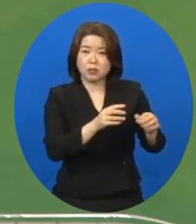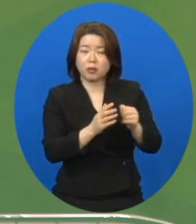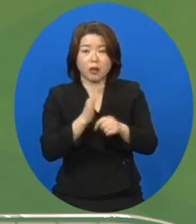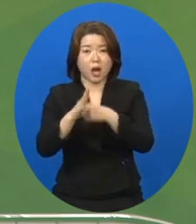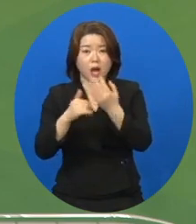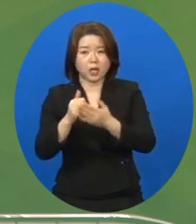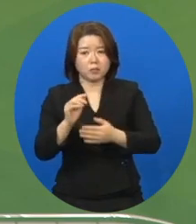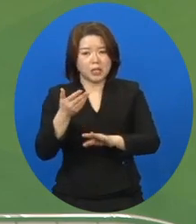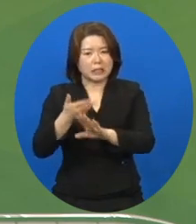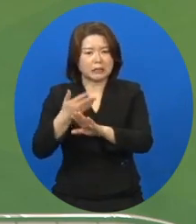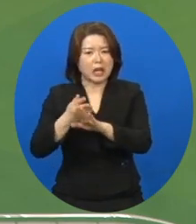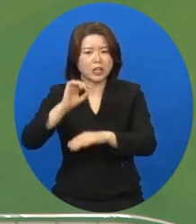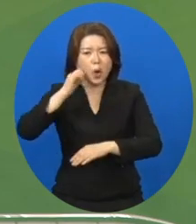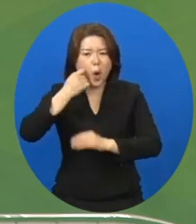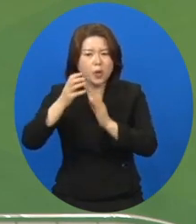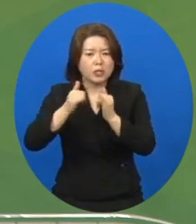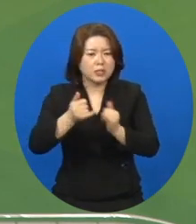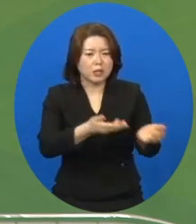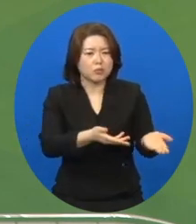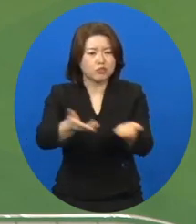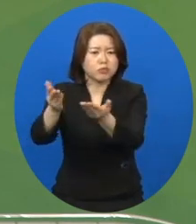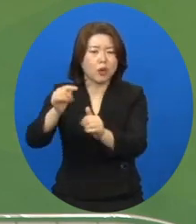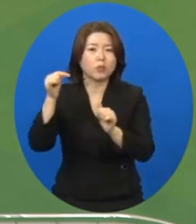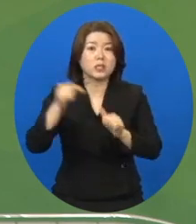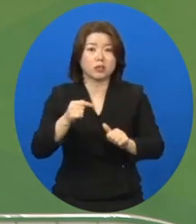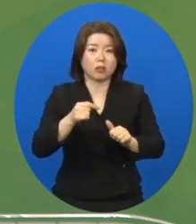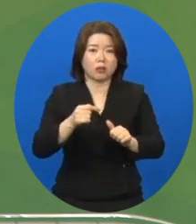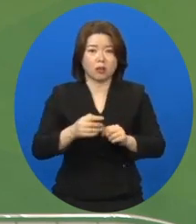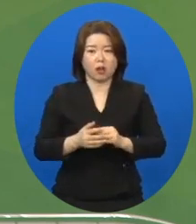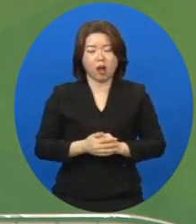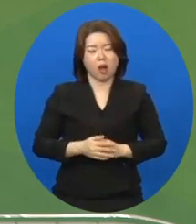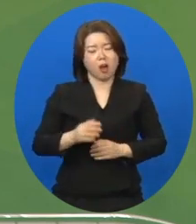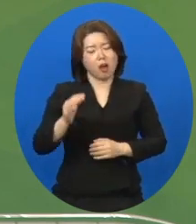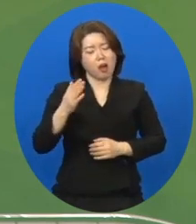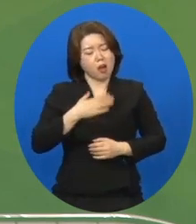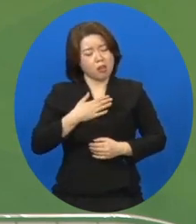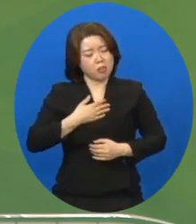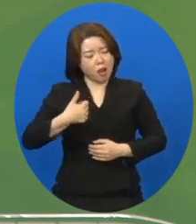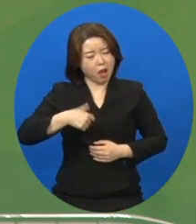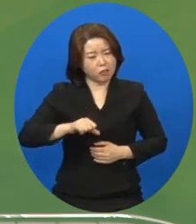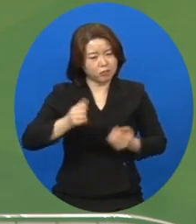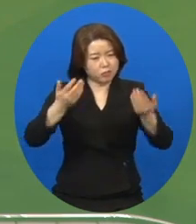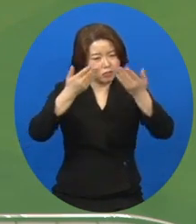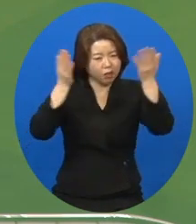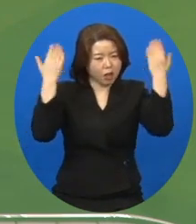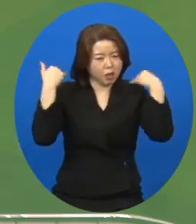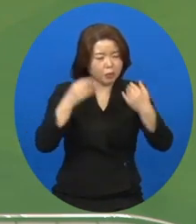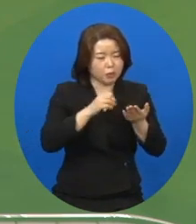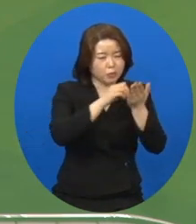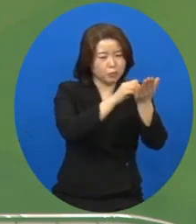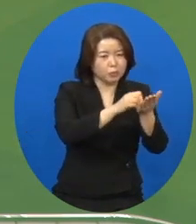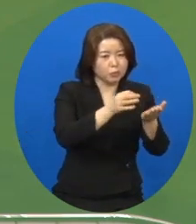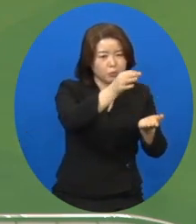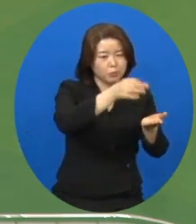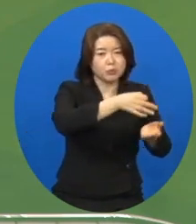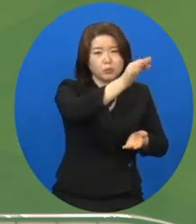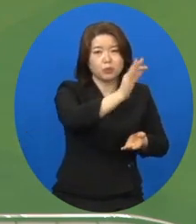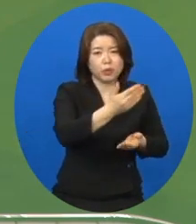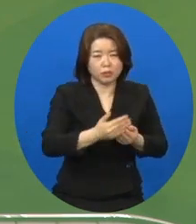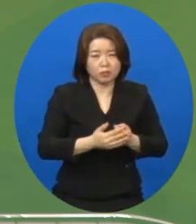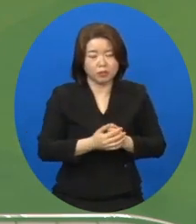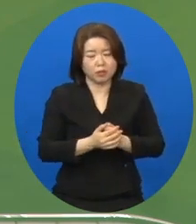어떤 어려운 사람에게 주라고 하시더래요. 아, 이게 아들 대학 등록금인데 하나님의 마음이 워낙